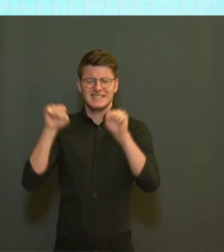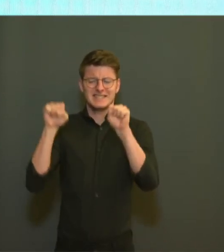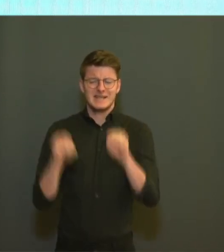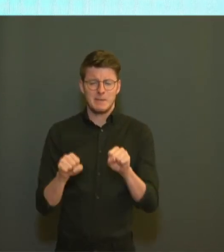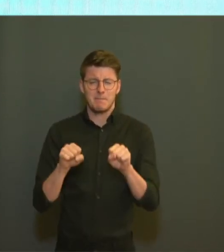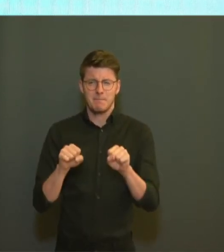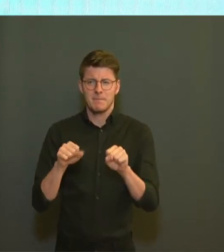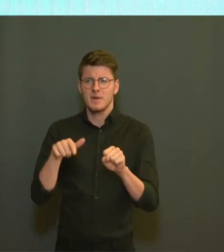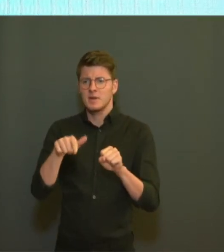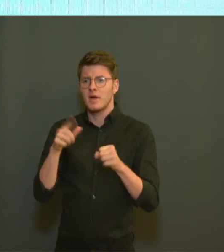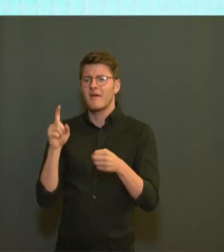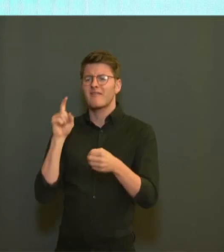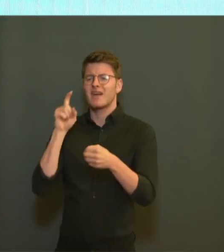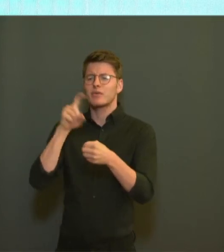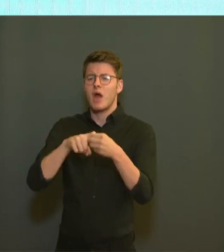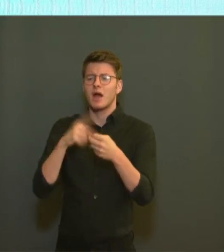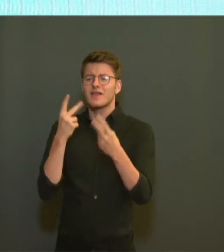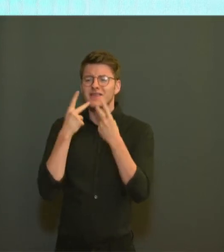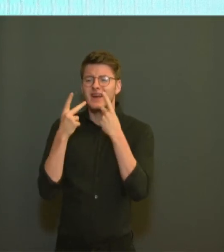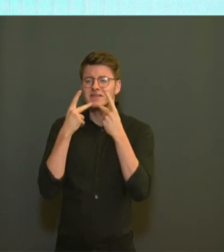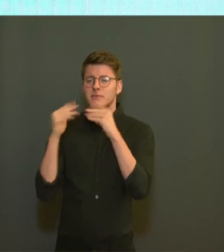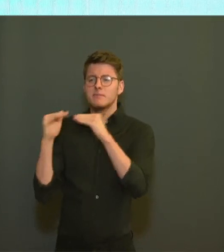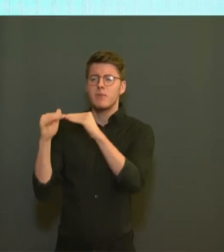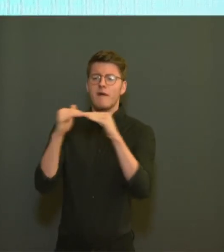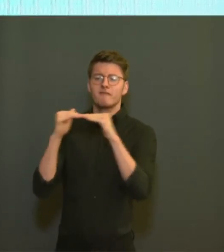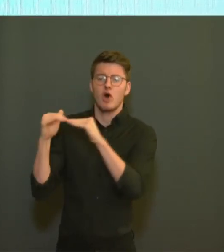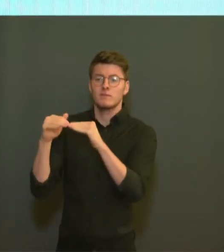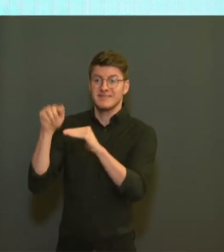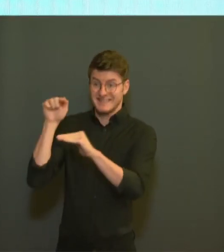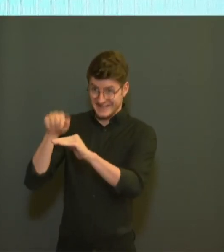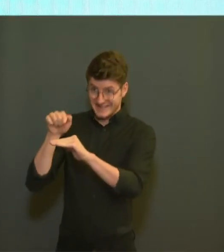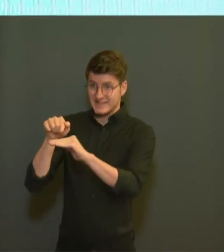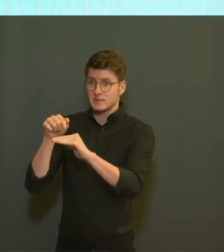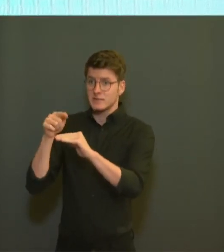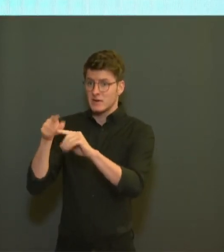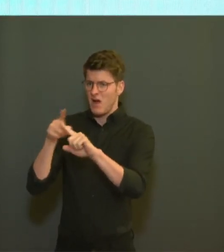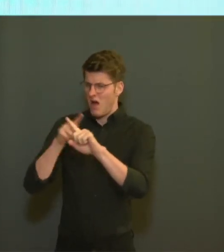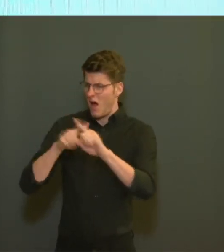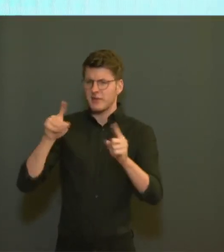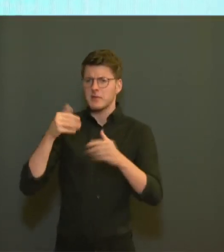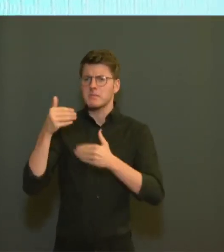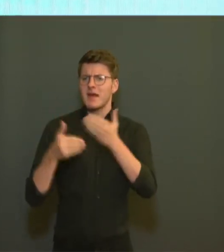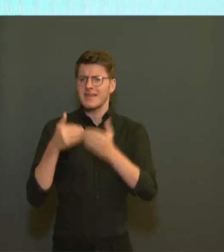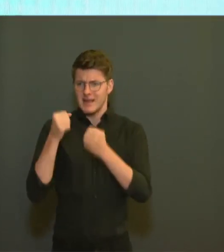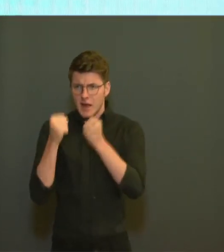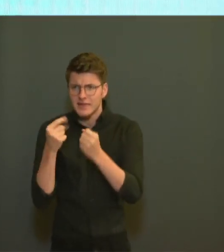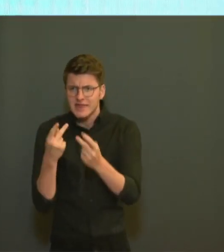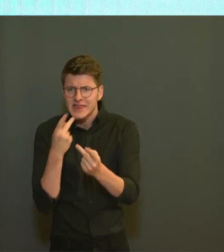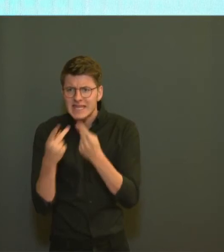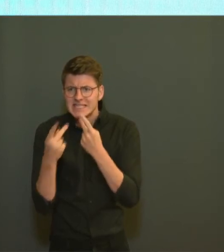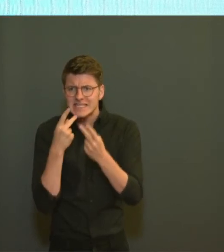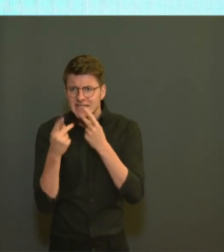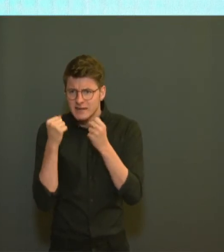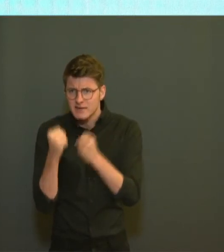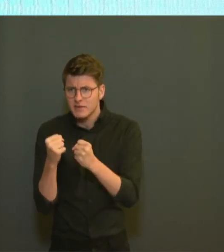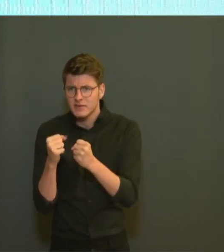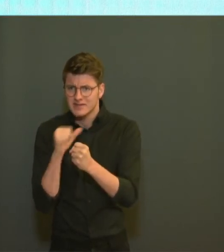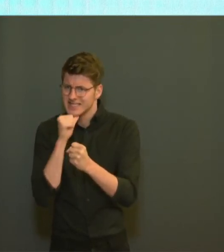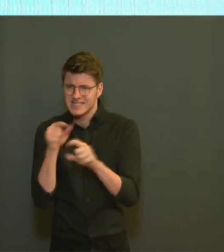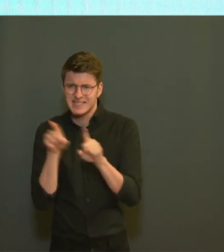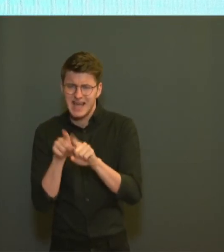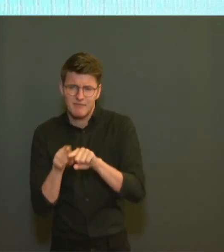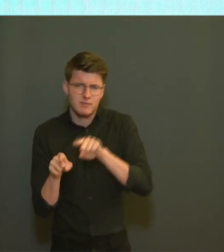het federaal testplatform, dat op een alternatieve manier testen kan aanbieden, die niet in concurrentie treden met